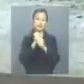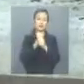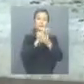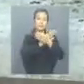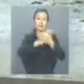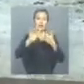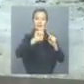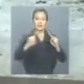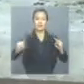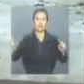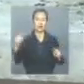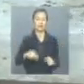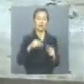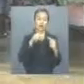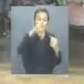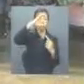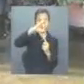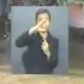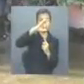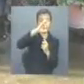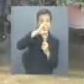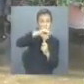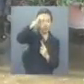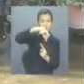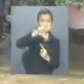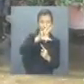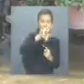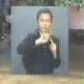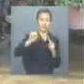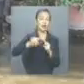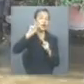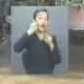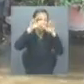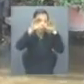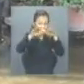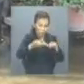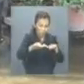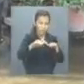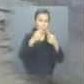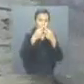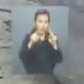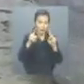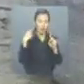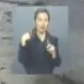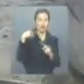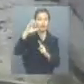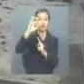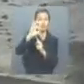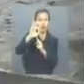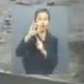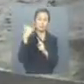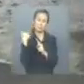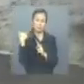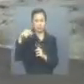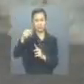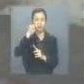ดพร้าว 23ขาออกมุ่งหน้าเขตบางกะปิเริ่มลดลงอย่างเห็นได้ชัดนะคะแม้บางพื้นที่ภายในซอยจะยังคงมีน้ำท่วมขังสูงประ